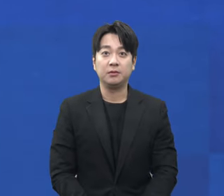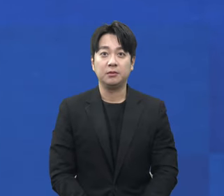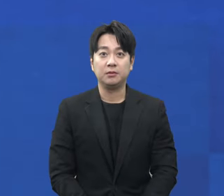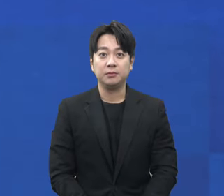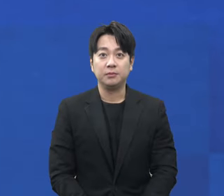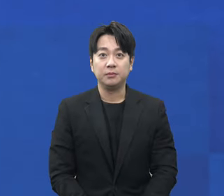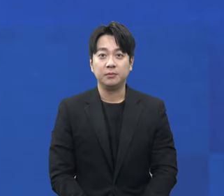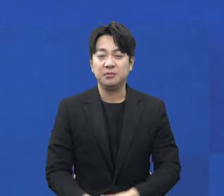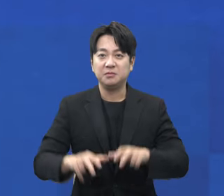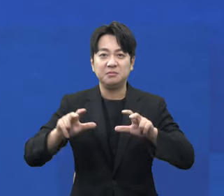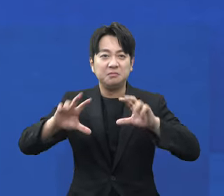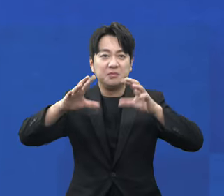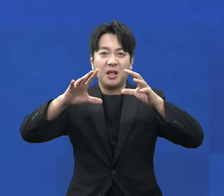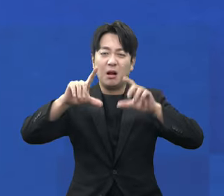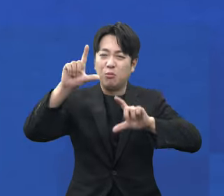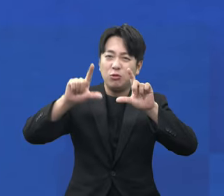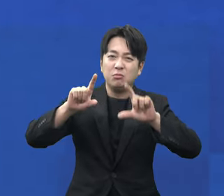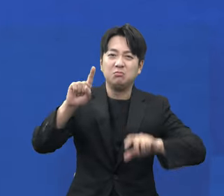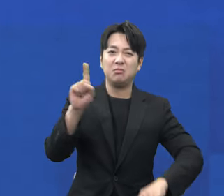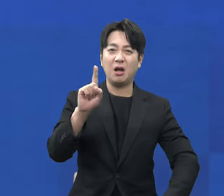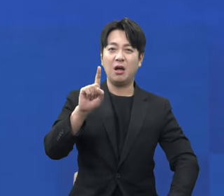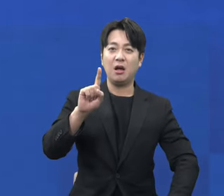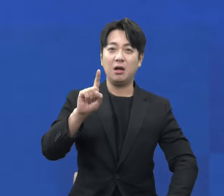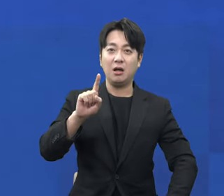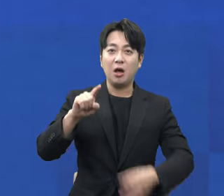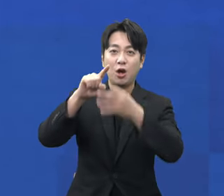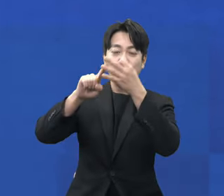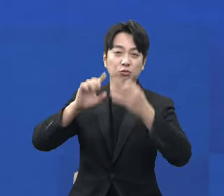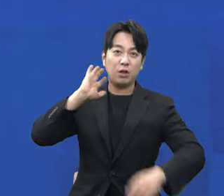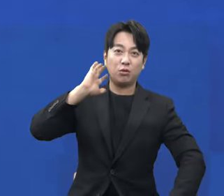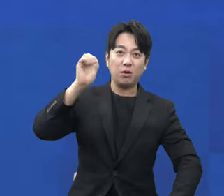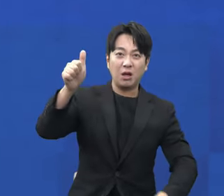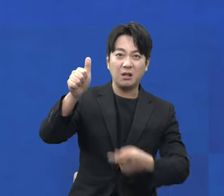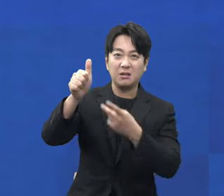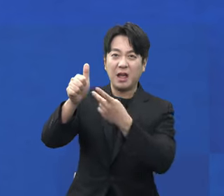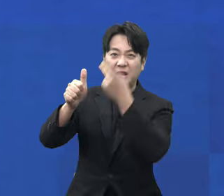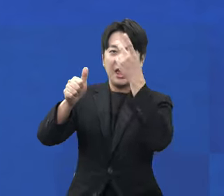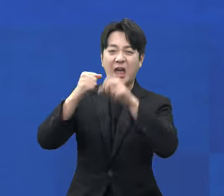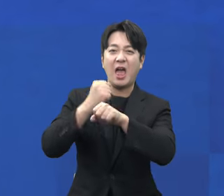이게 나라야! 윤석열이 당장